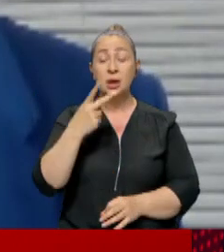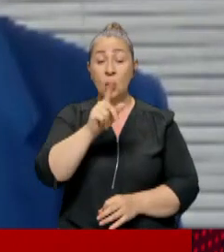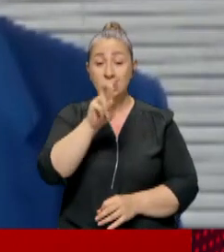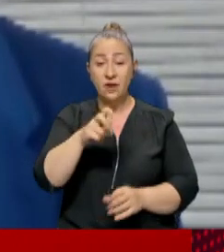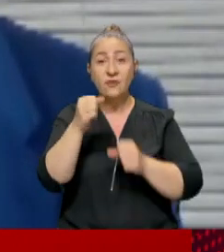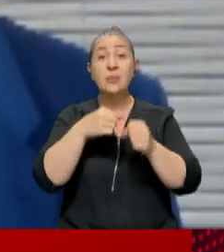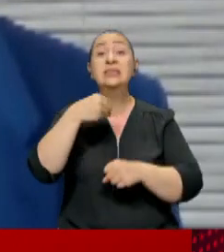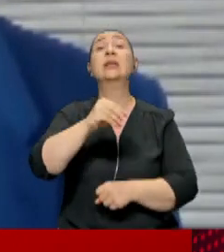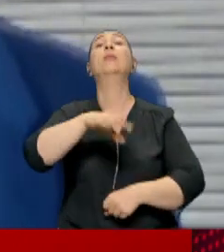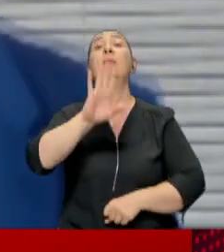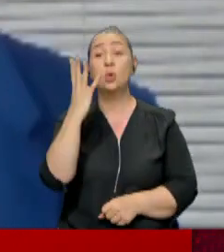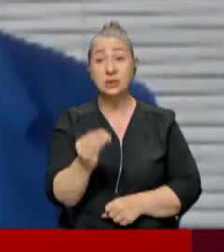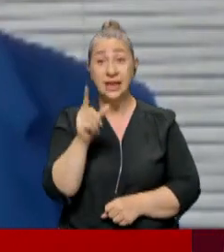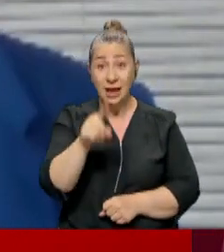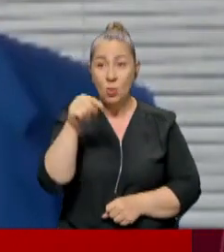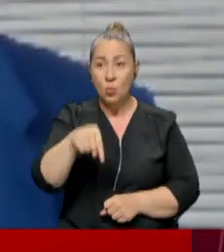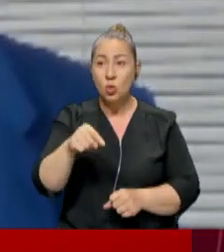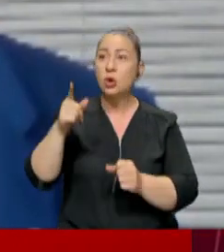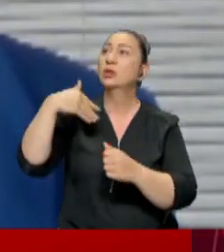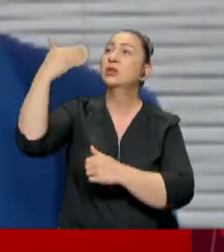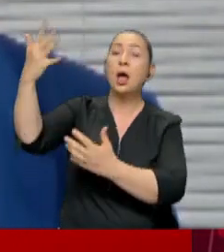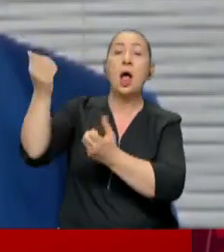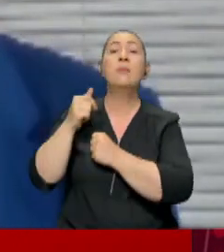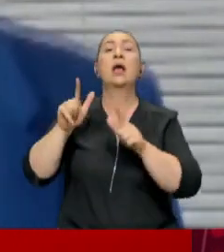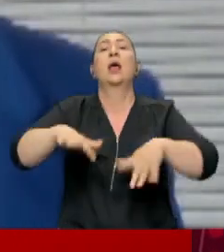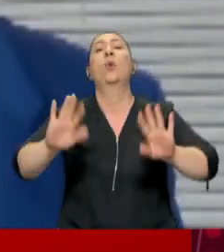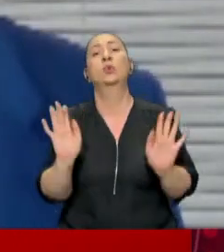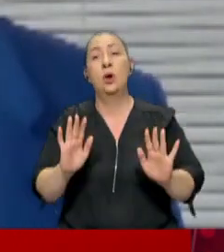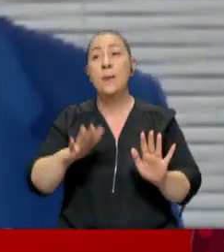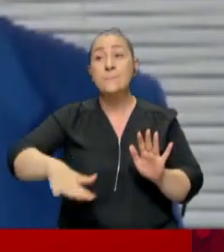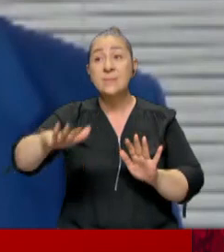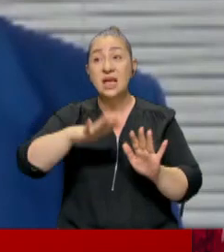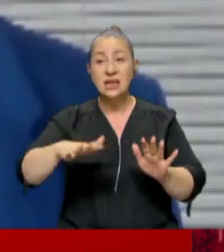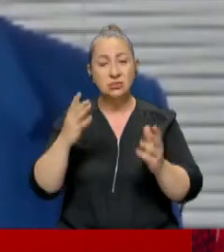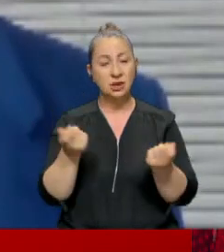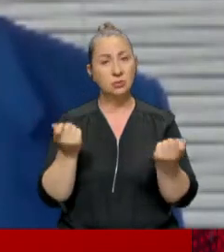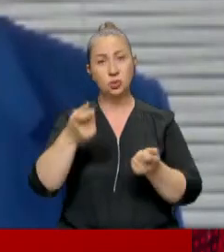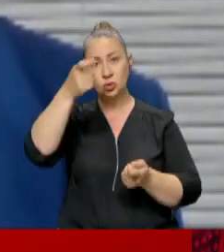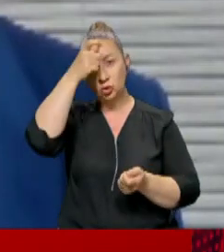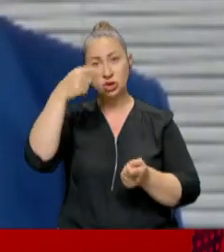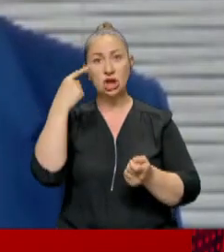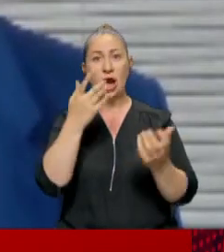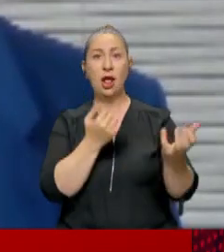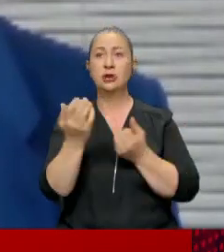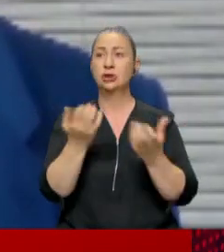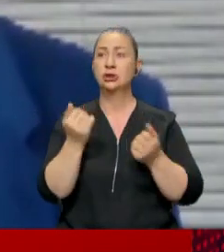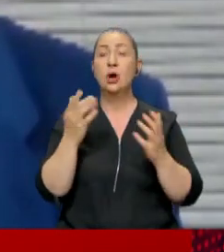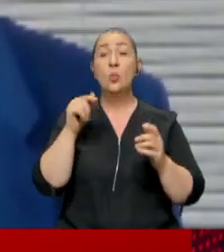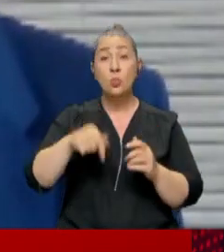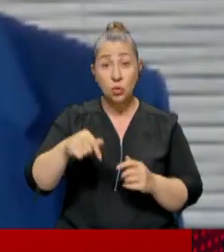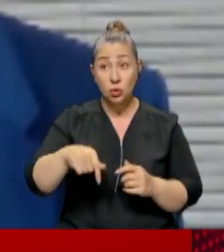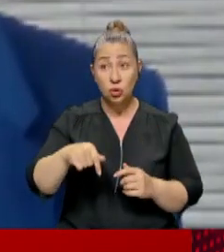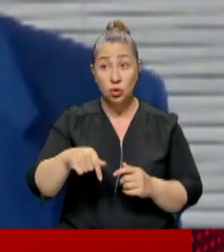fabrikalar satılmamış olsaydı bugün bu ithalata gerek kalmazdı. Piyasada aktif olarak Türk Şeker rol alacaktı ve